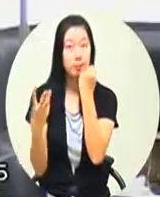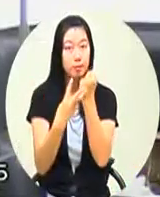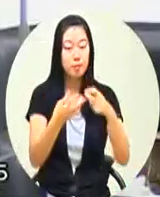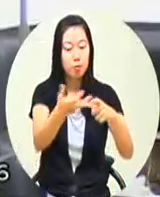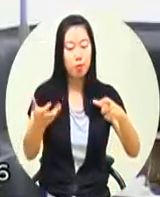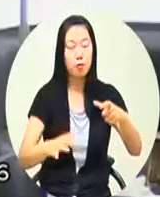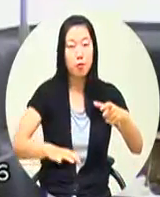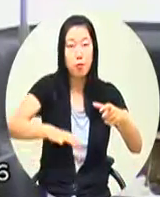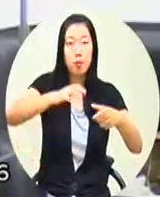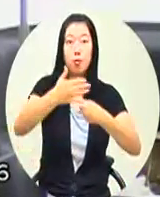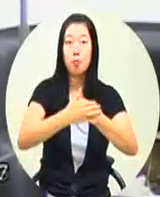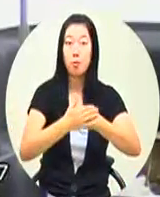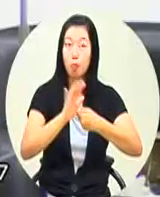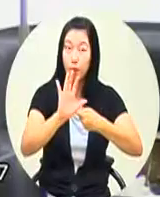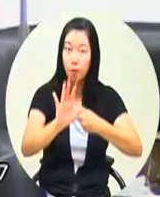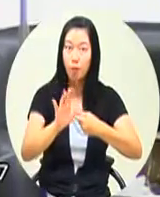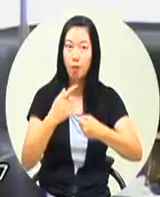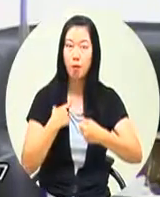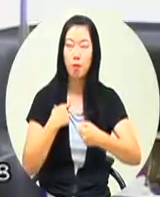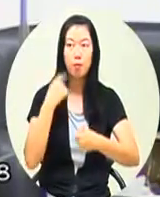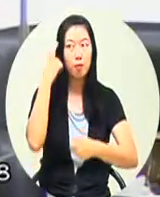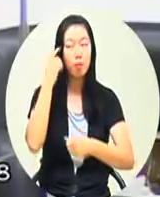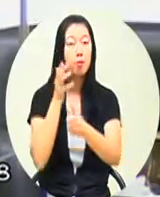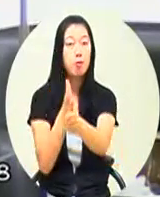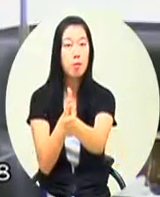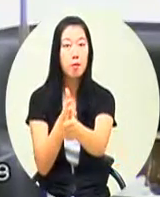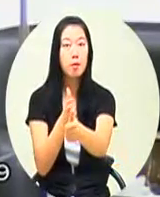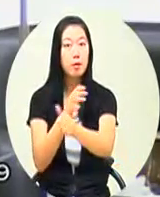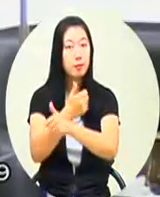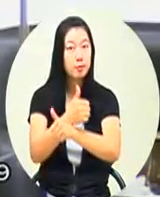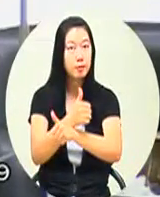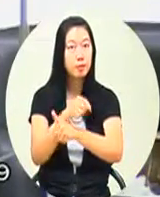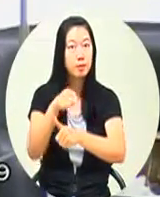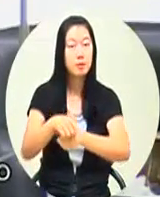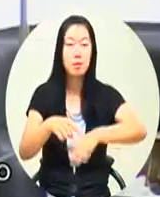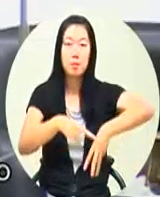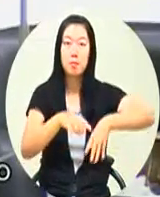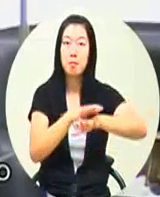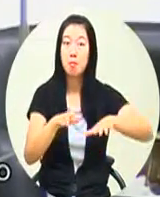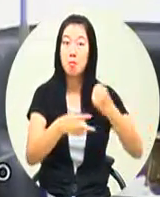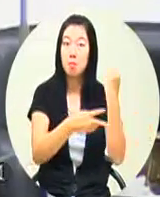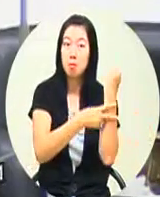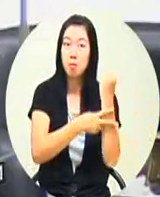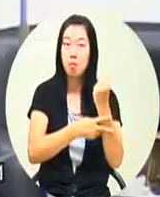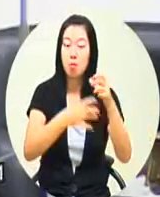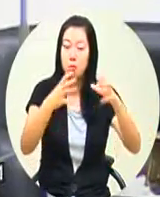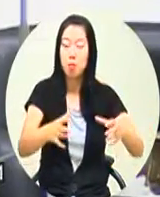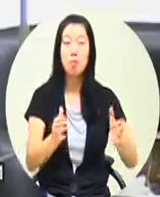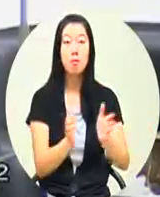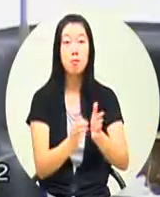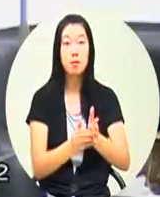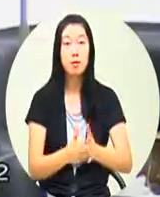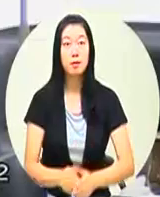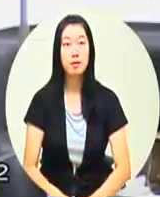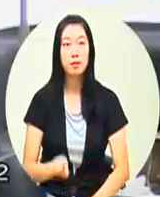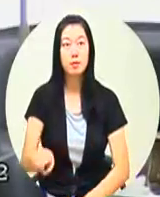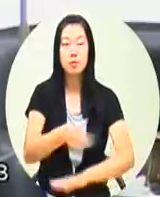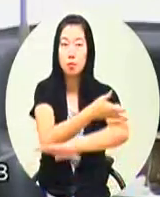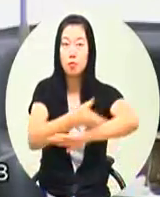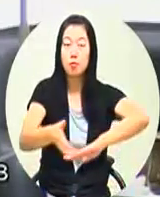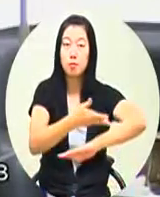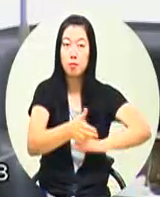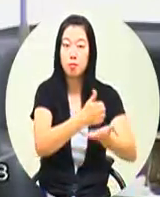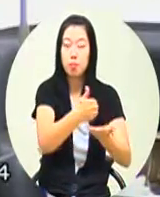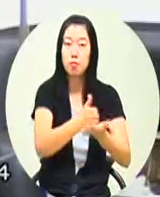那我想要考考你哦，这个像我们本安里是给它做好，它的排水量是可